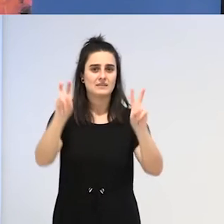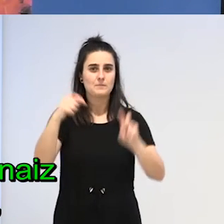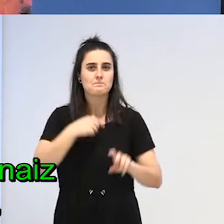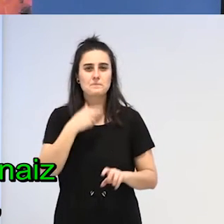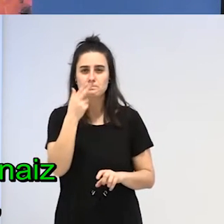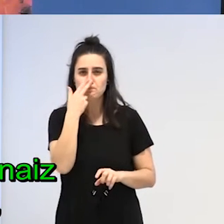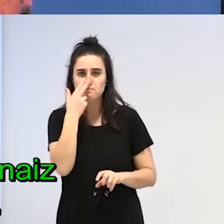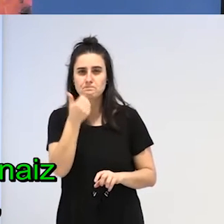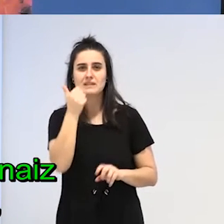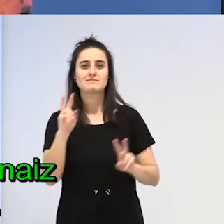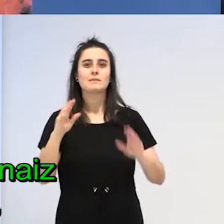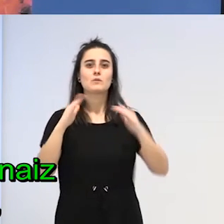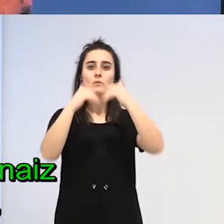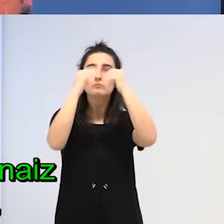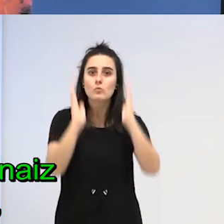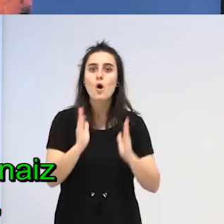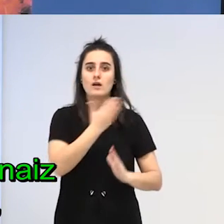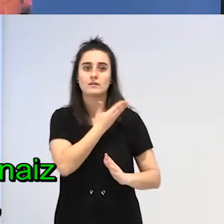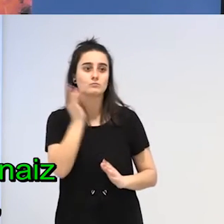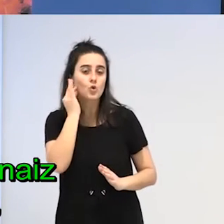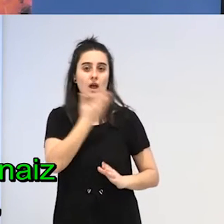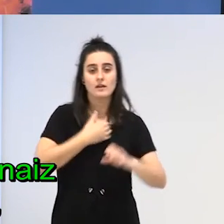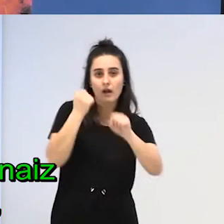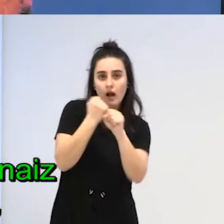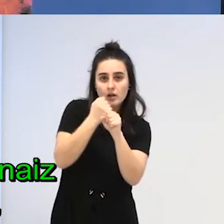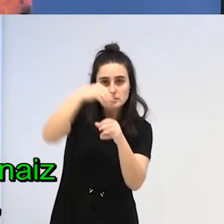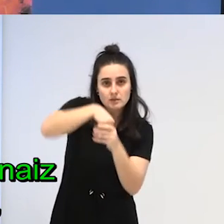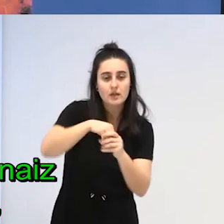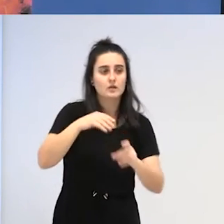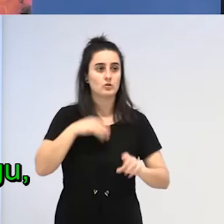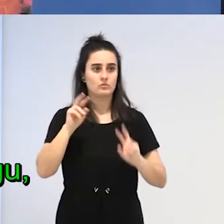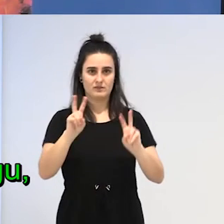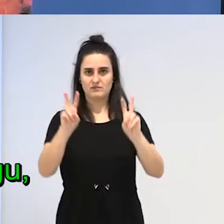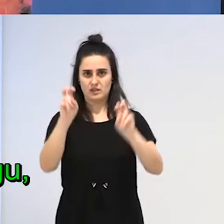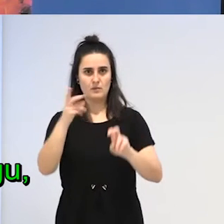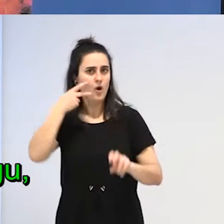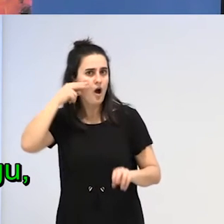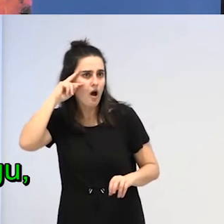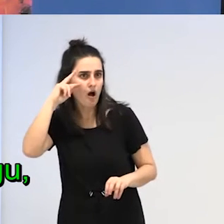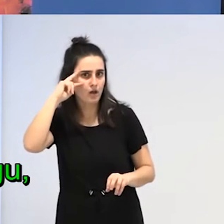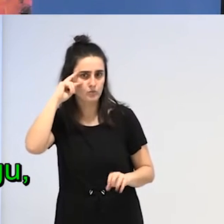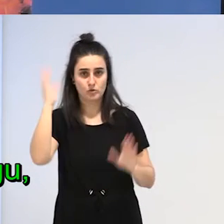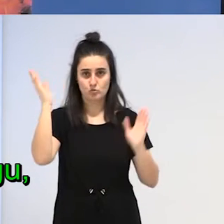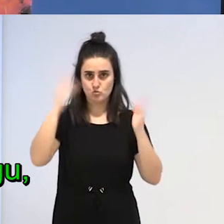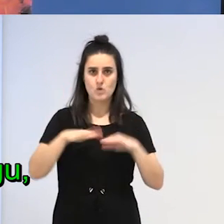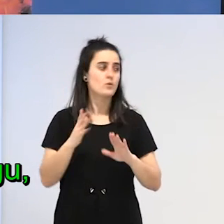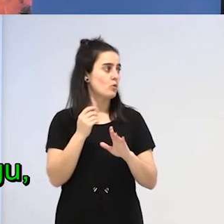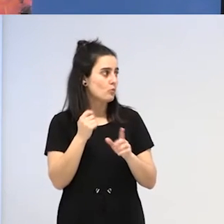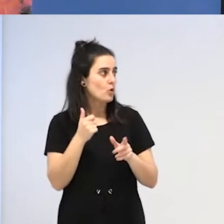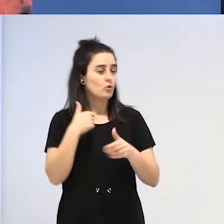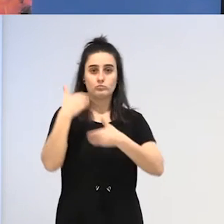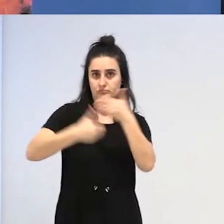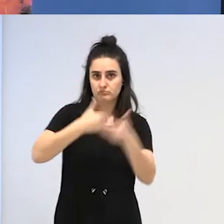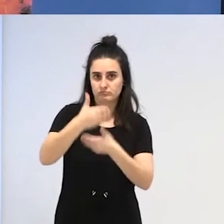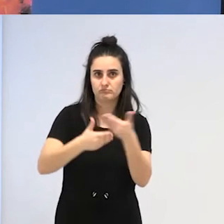jate, bueno, etxeko andre, egia esan ez nahi, bateria ditua garai honetan, eta horregatik holan egingo dugu, eta jarretuko dugu